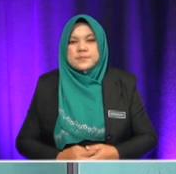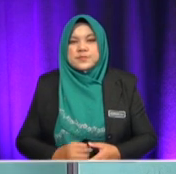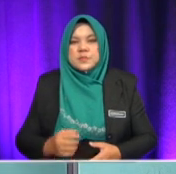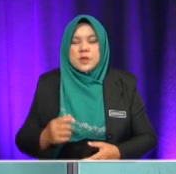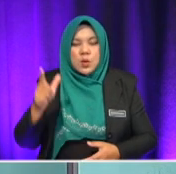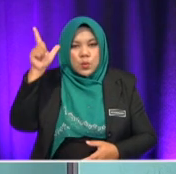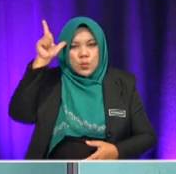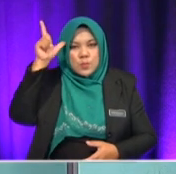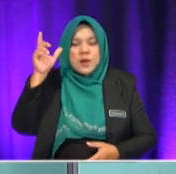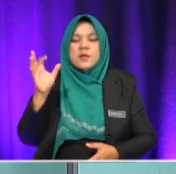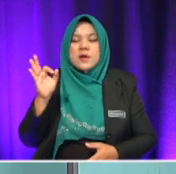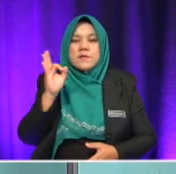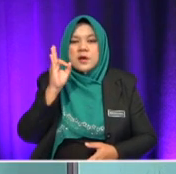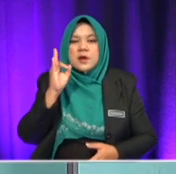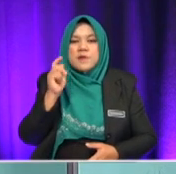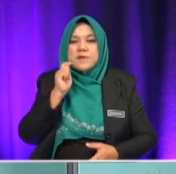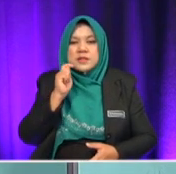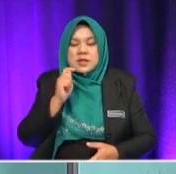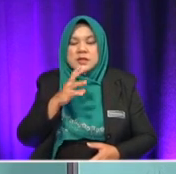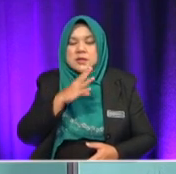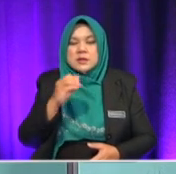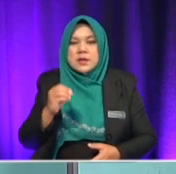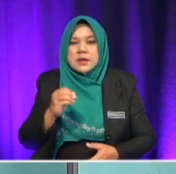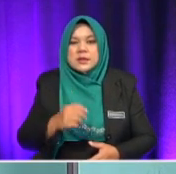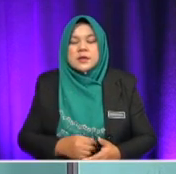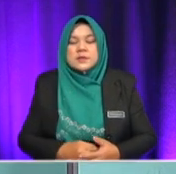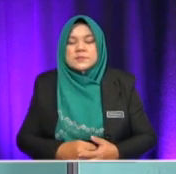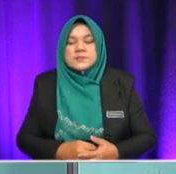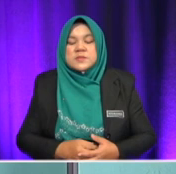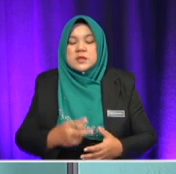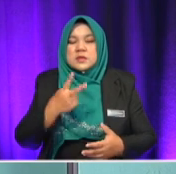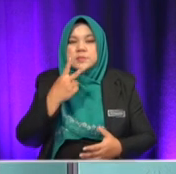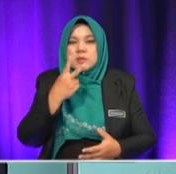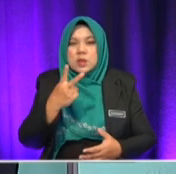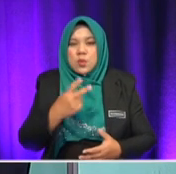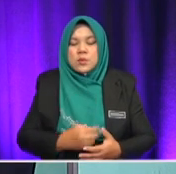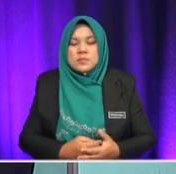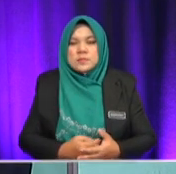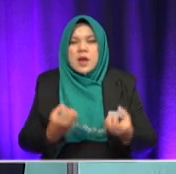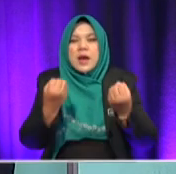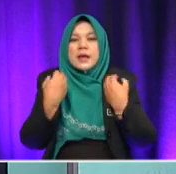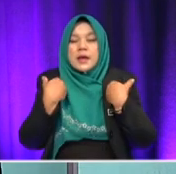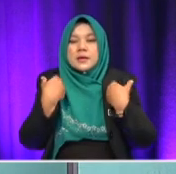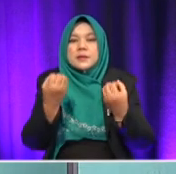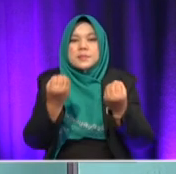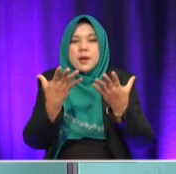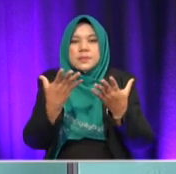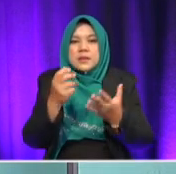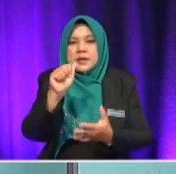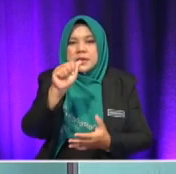Farah dan juga Fatin Oke kita tengok Oke bila kita sebut tentang tsunami Ada berapa az-zah agak-agaknya